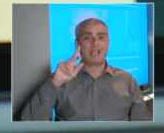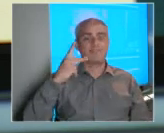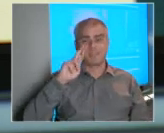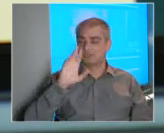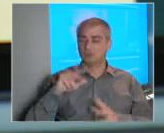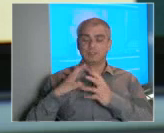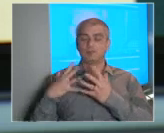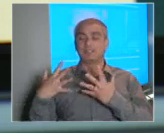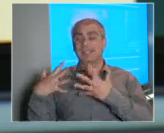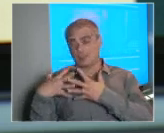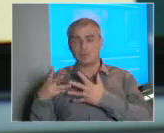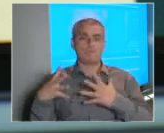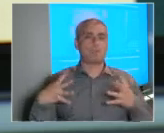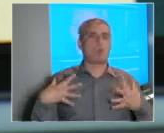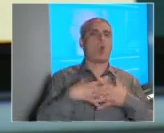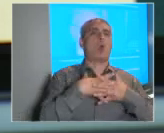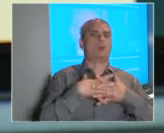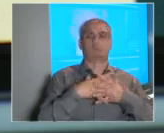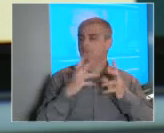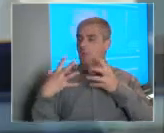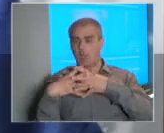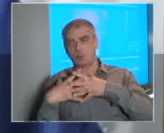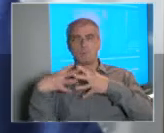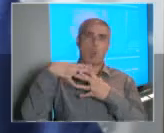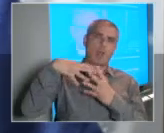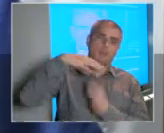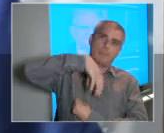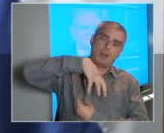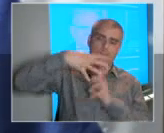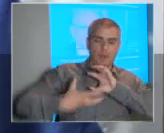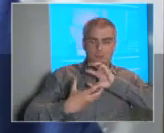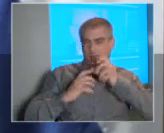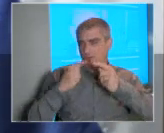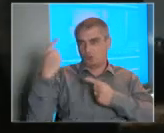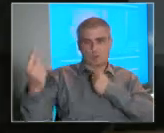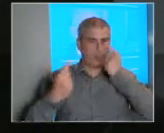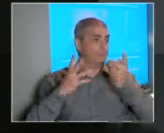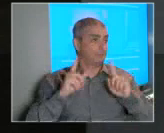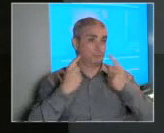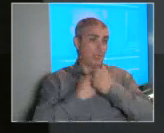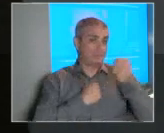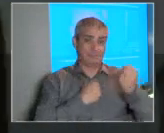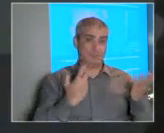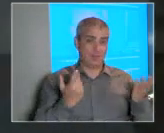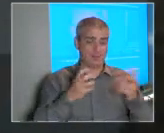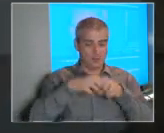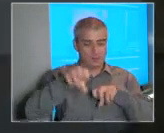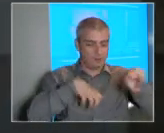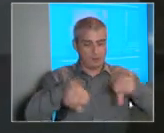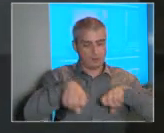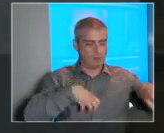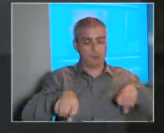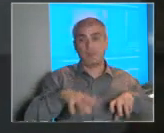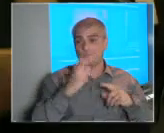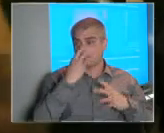איחוד וקיבוץ מאוחד. אתה יודע, כל האחדות והמאוחד והמלוכדים, ועם כל השמות האלה. זה מה שקרה לשמאל הרי, הם התפצלו כל כך,